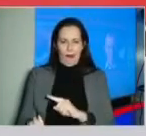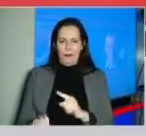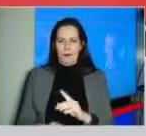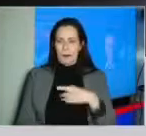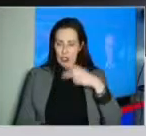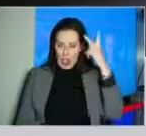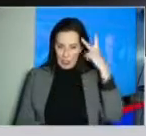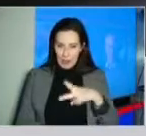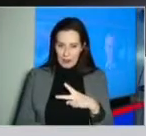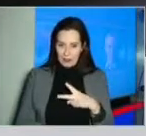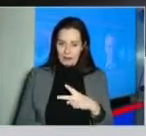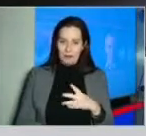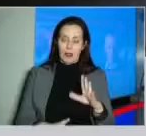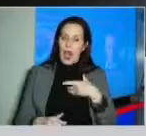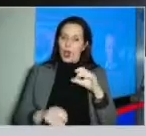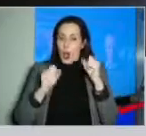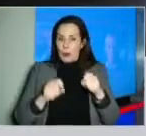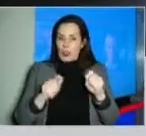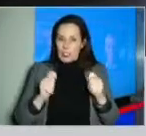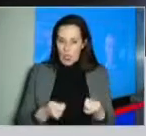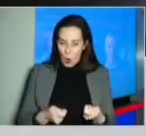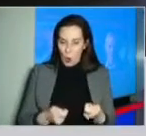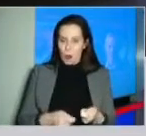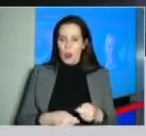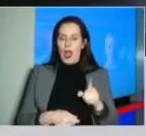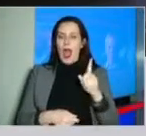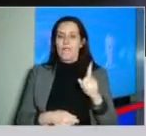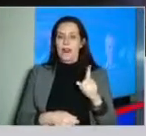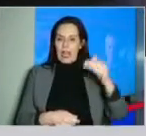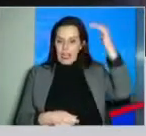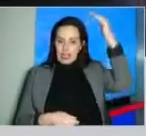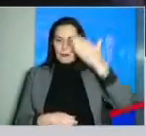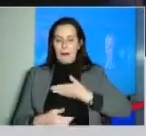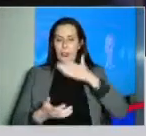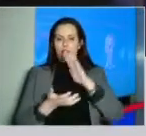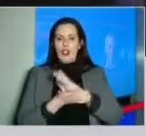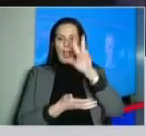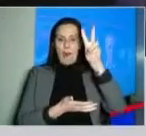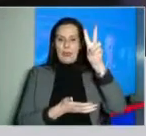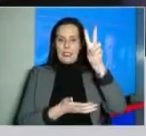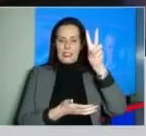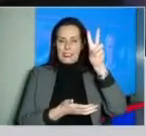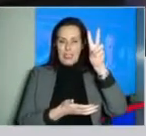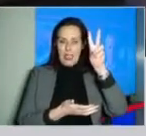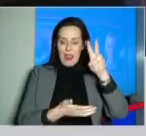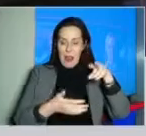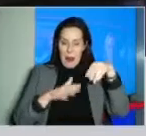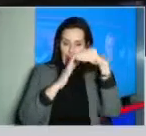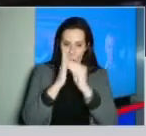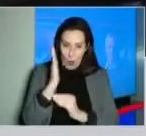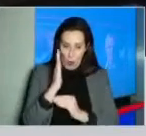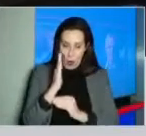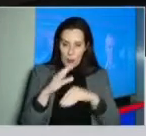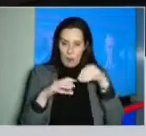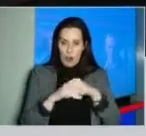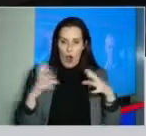הבנתי יש כמה דיווחים, אני לא יכול לאשר אותם בוודאות, אבל חוסן לישראל מקבל את 12 מקומות ב-30 המקומות של המפלגה הזאת, של